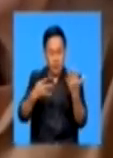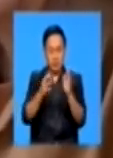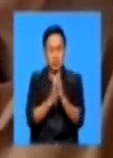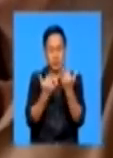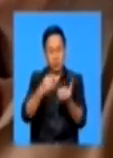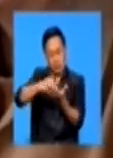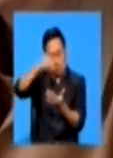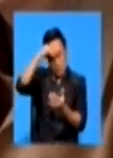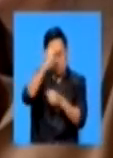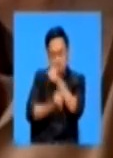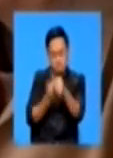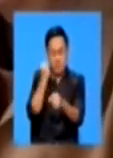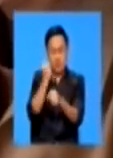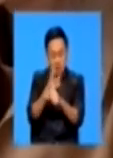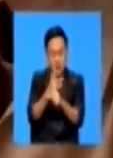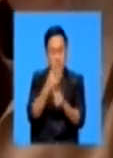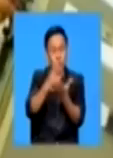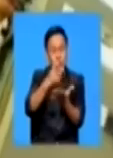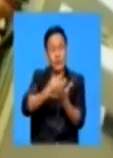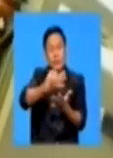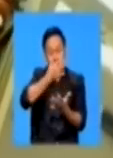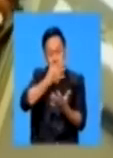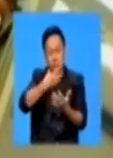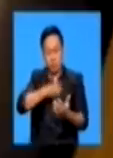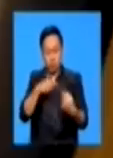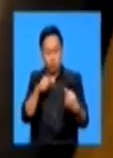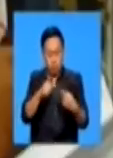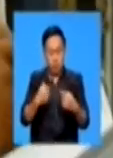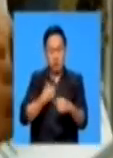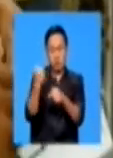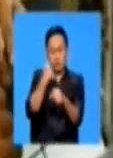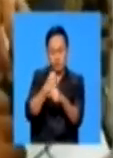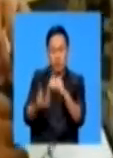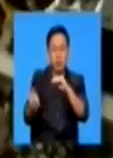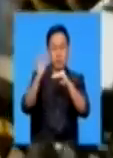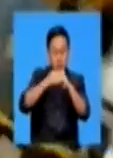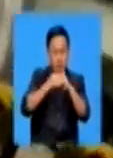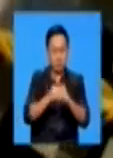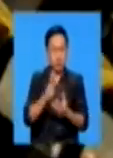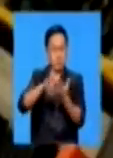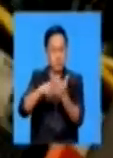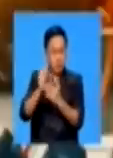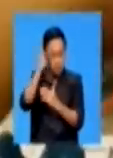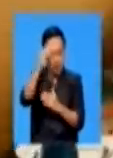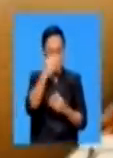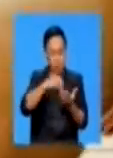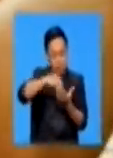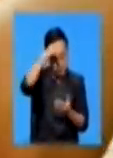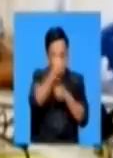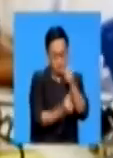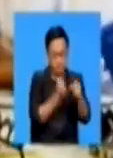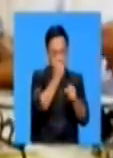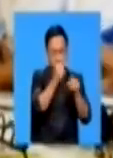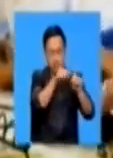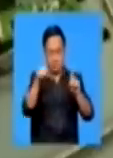ซะนะในสาขาที่ต้องการนะครับถ้าระยะยาวก็ปี1ถึงปี4ในรุ่นต่อไปก็ต้องเตรียมการให้สอดคล้องกับ